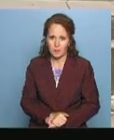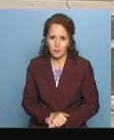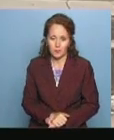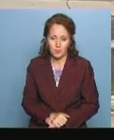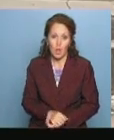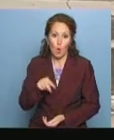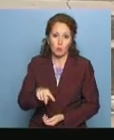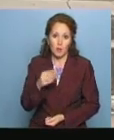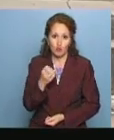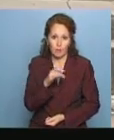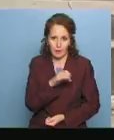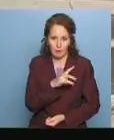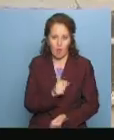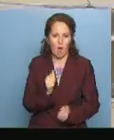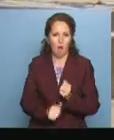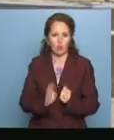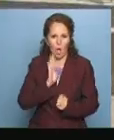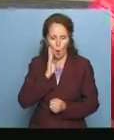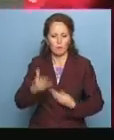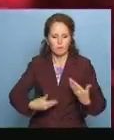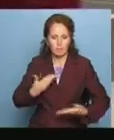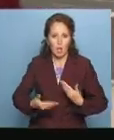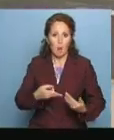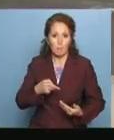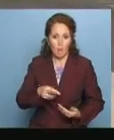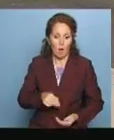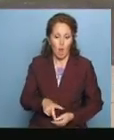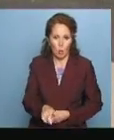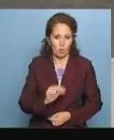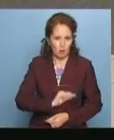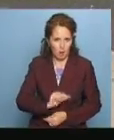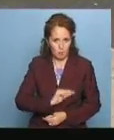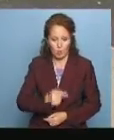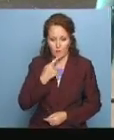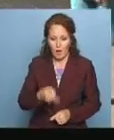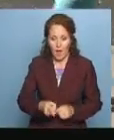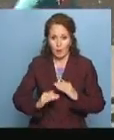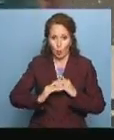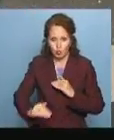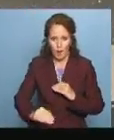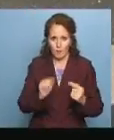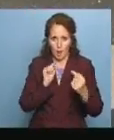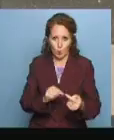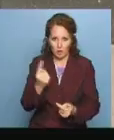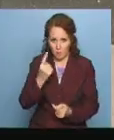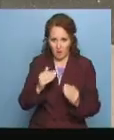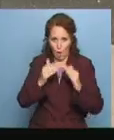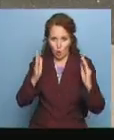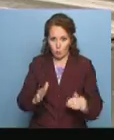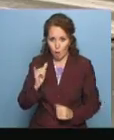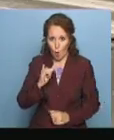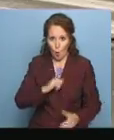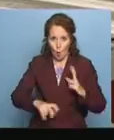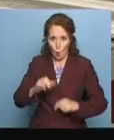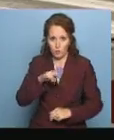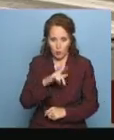Людмила Шадрина каждое утро добирается по этой дороге на работу. Правда, дорогой, говорит, этот участок напротив первого корпуса УДГУ назвать сложно.